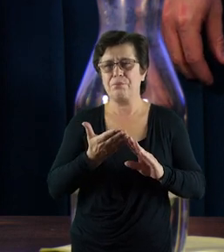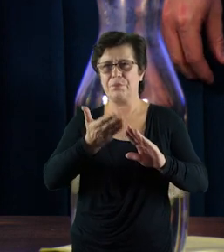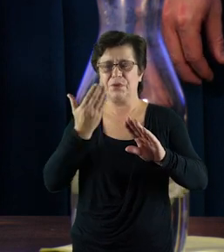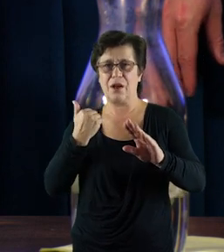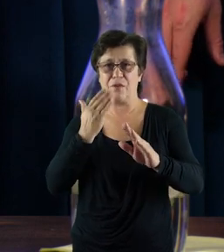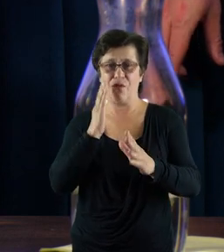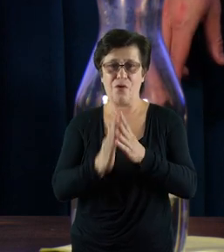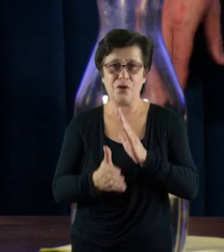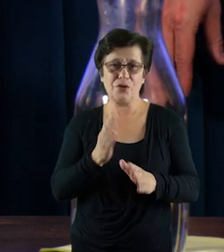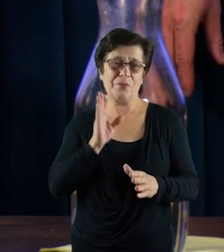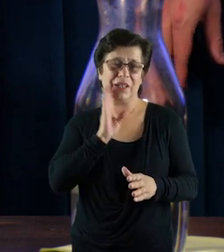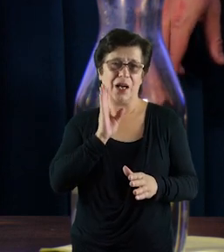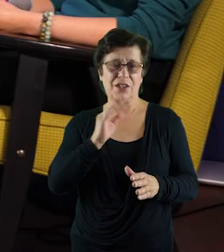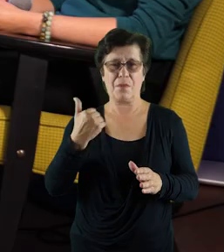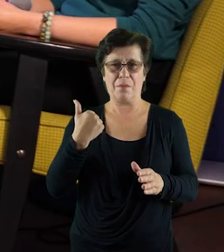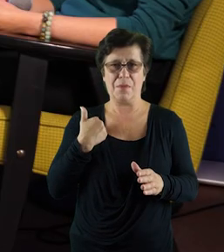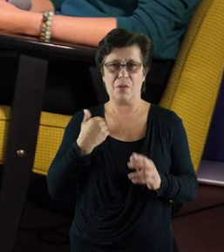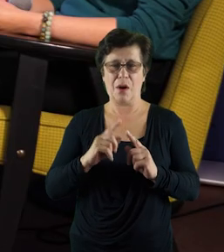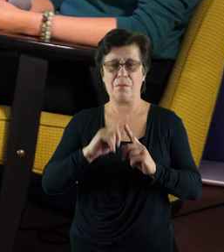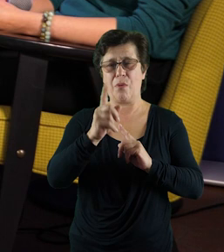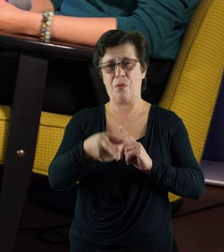postawienie tego samego, co było od nowa.